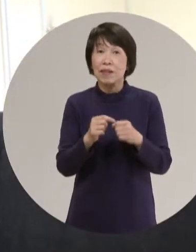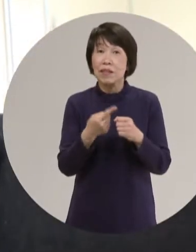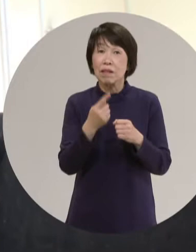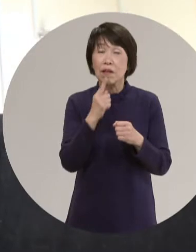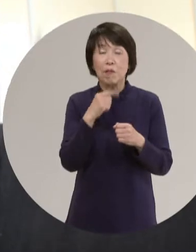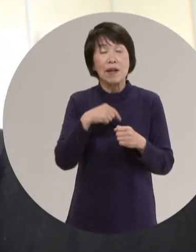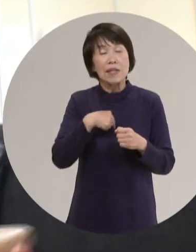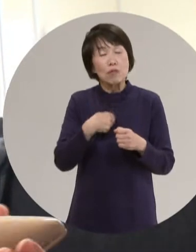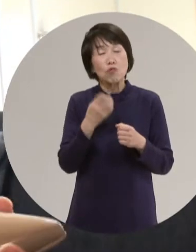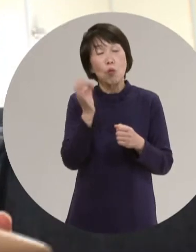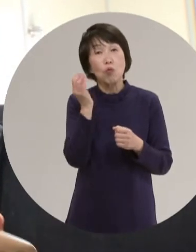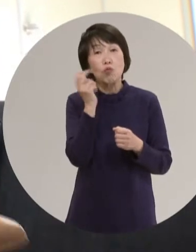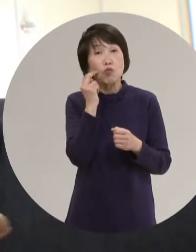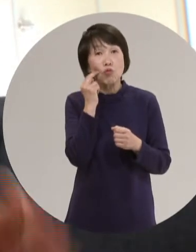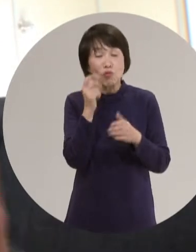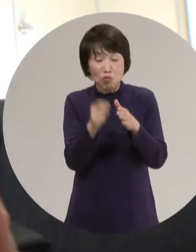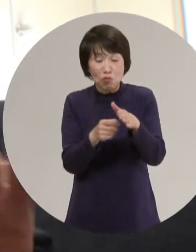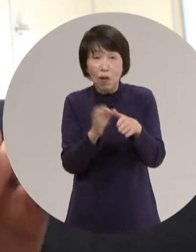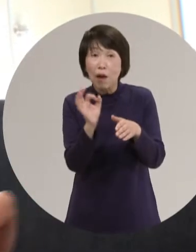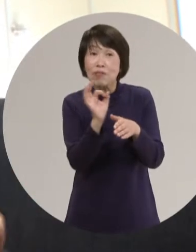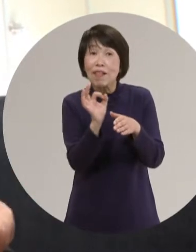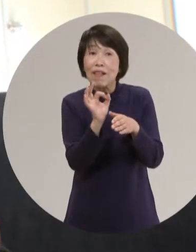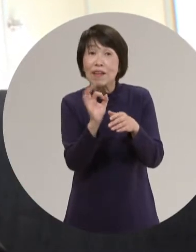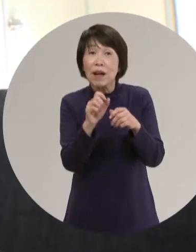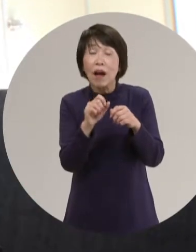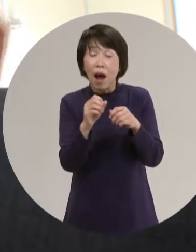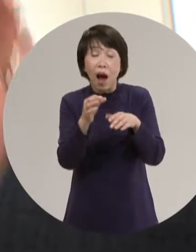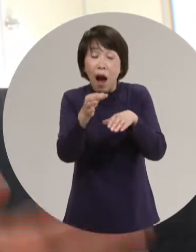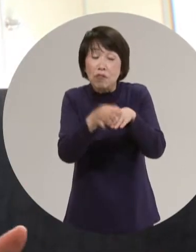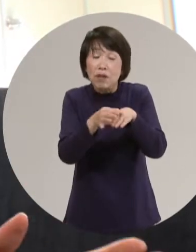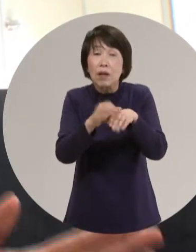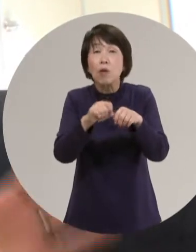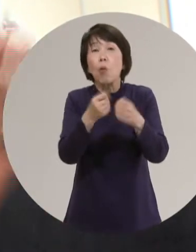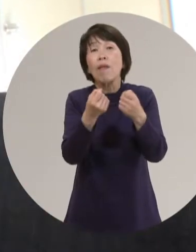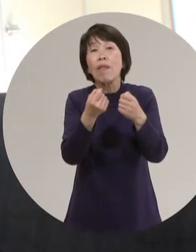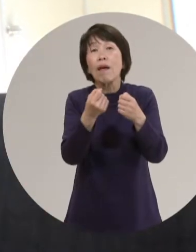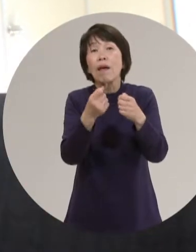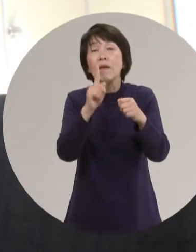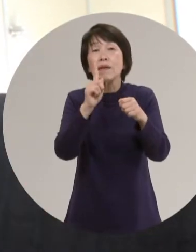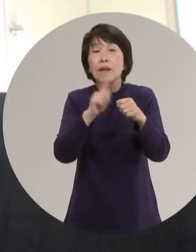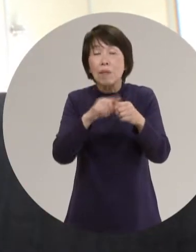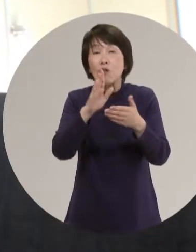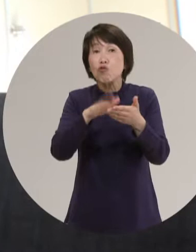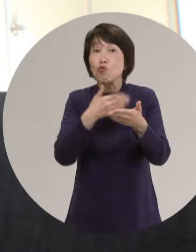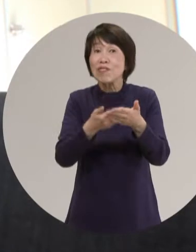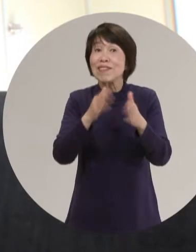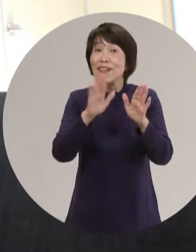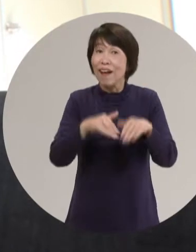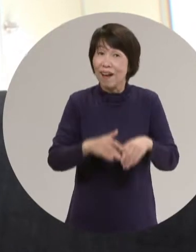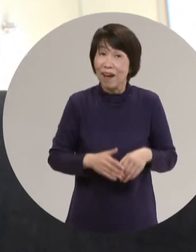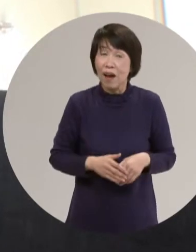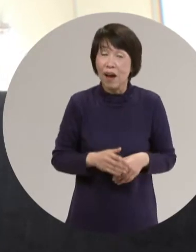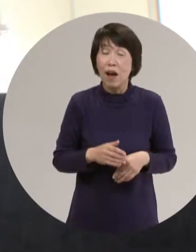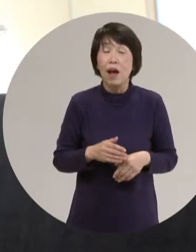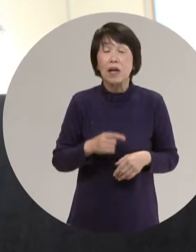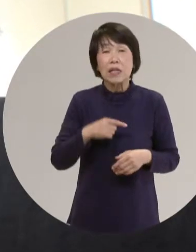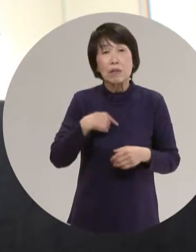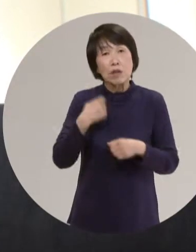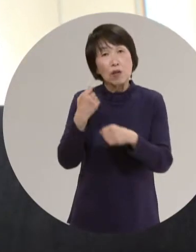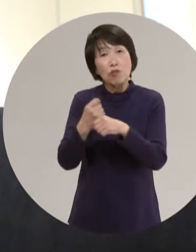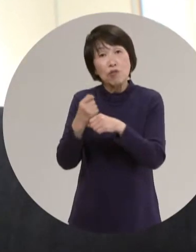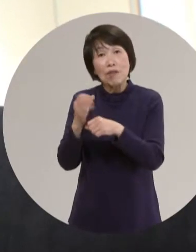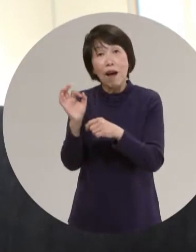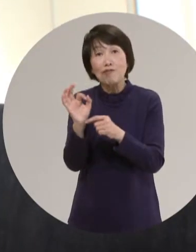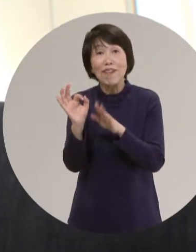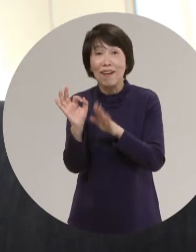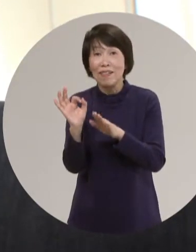っかけは、うん、もう自分の靴についていたアクセサリーが壊れたので、うん、修理しました、うん、でその時に、自